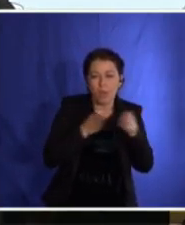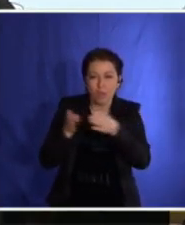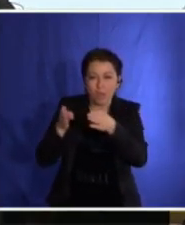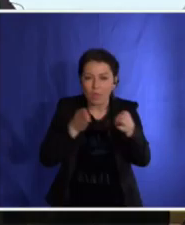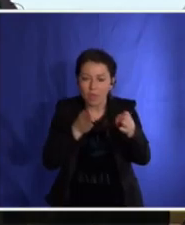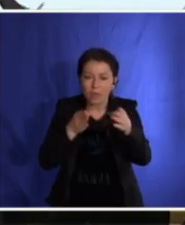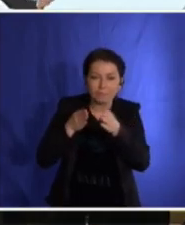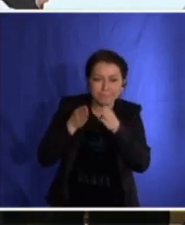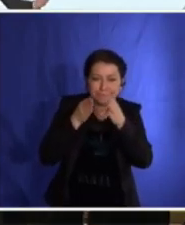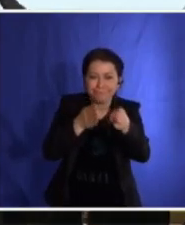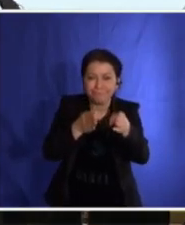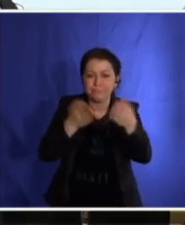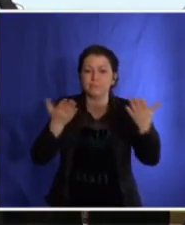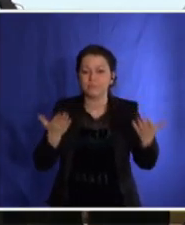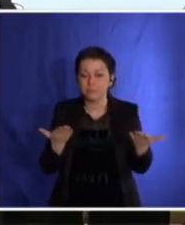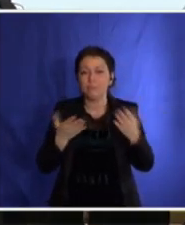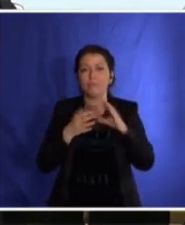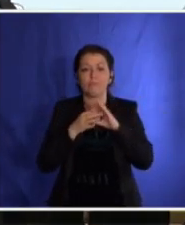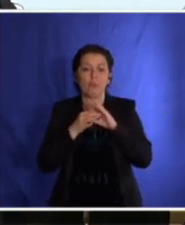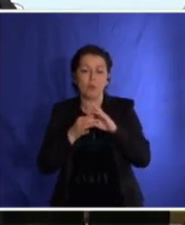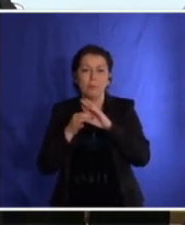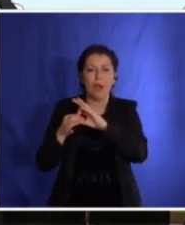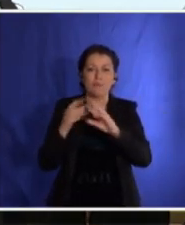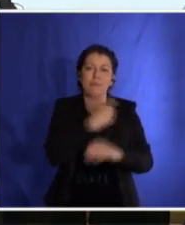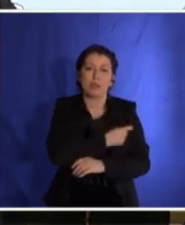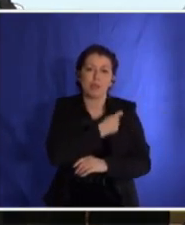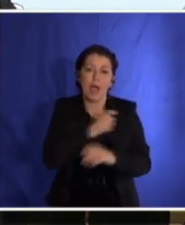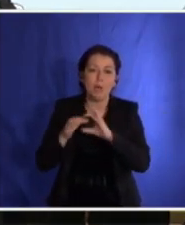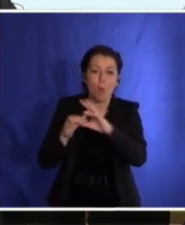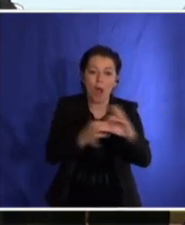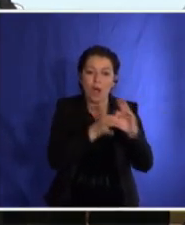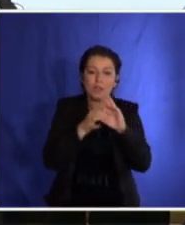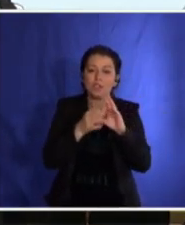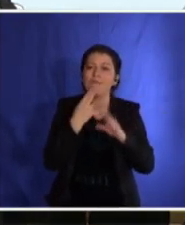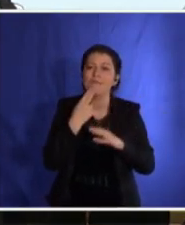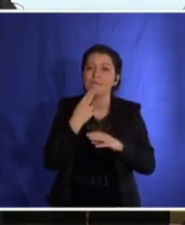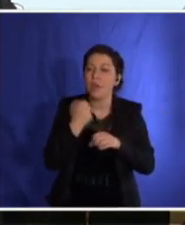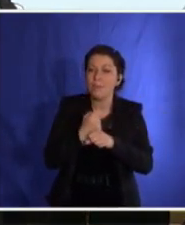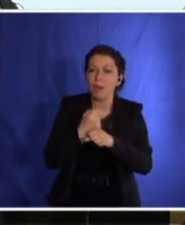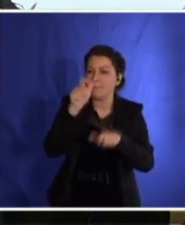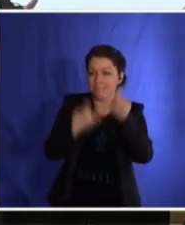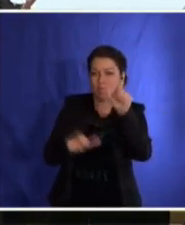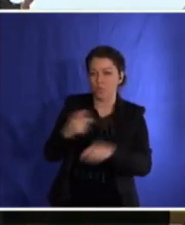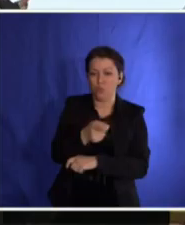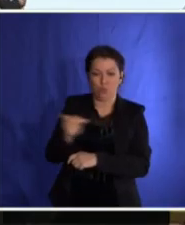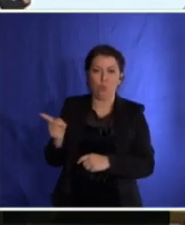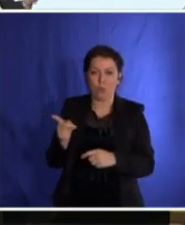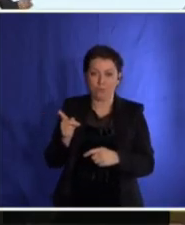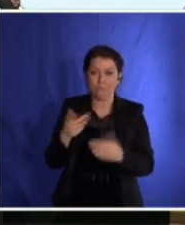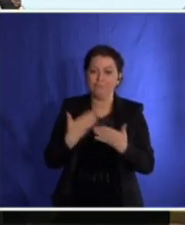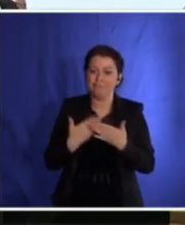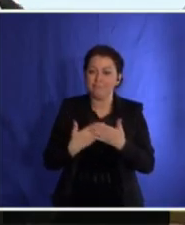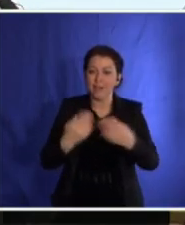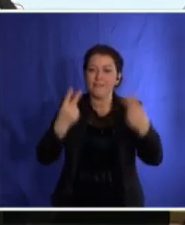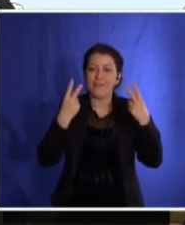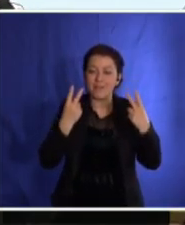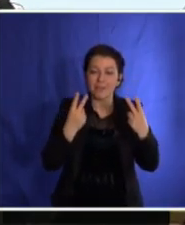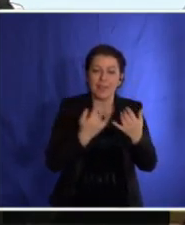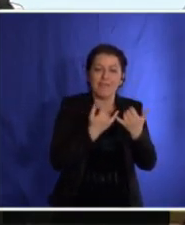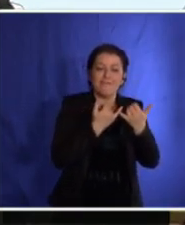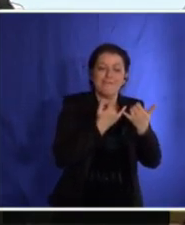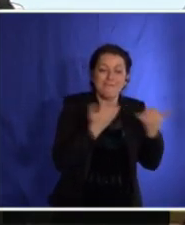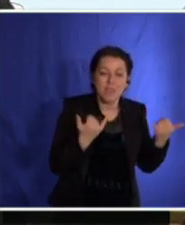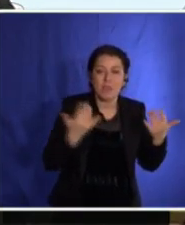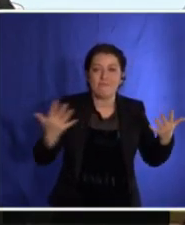bei Weichenstellungen, Organisationen, Parteien handeln durch Personen. Ist es wichtig, erst einmal das Wie und Was richtig